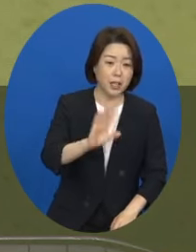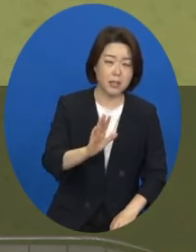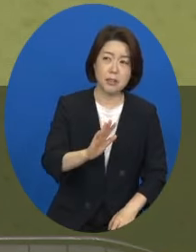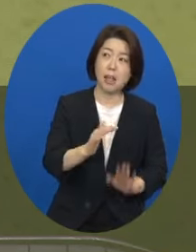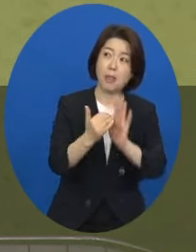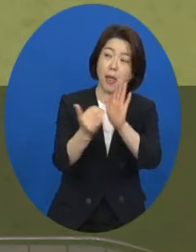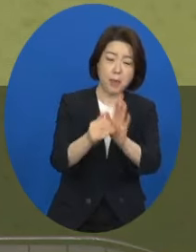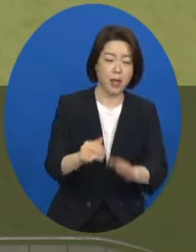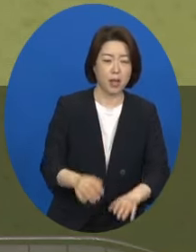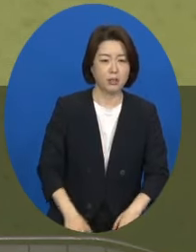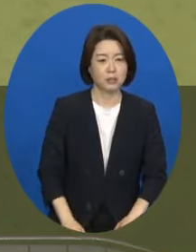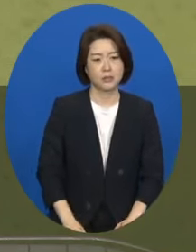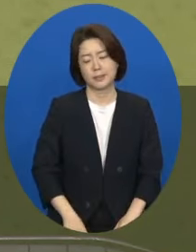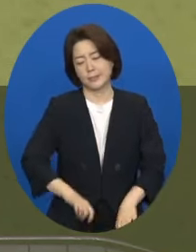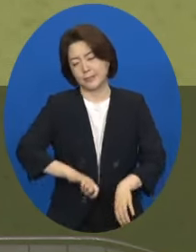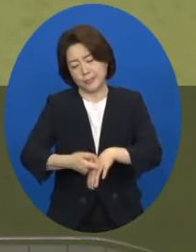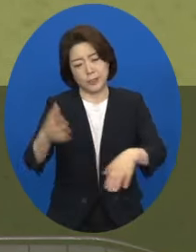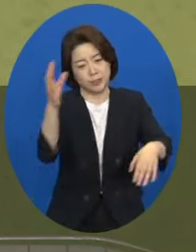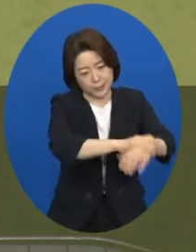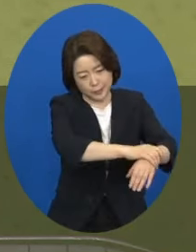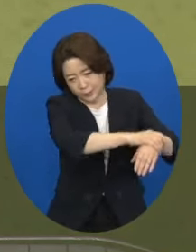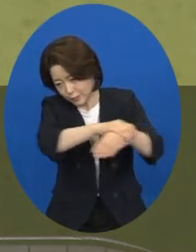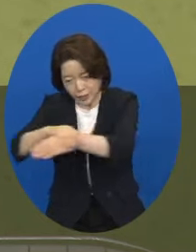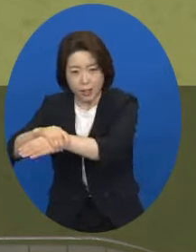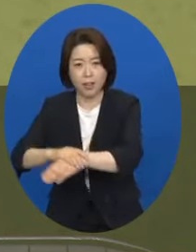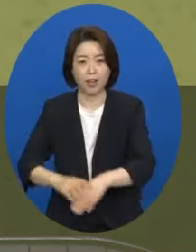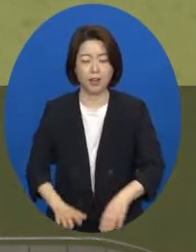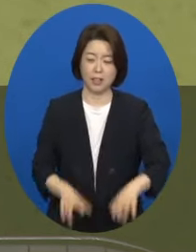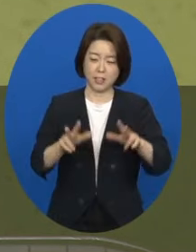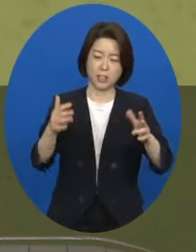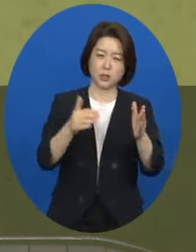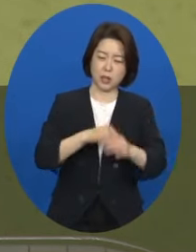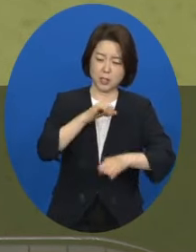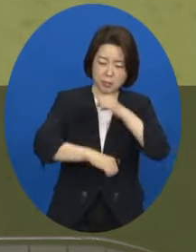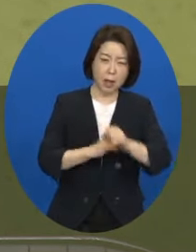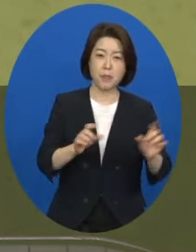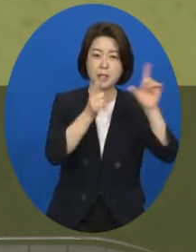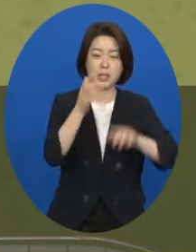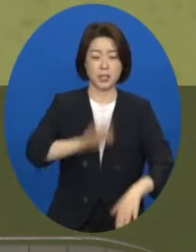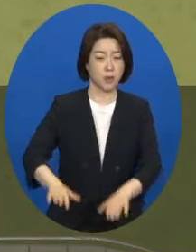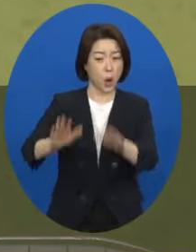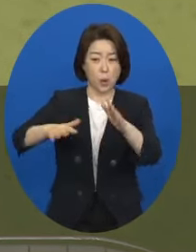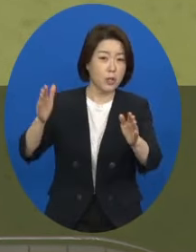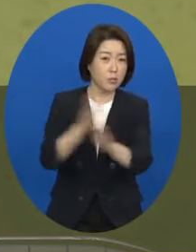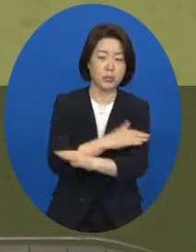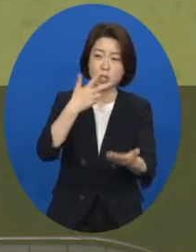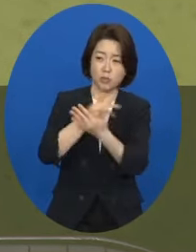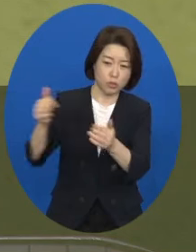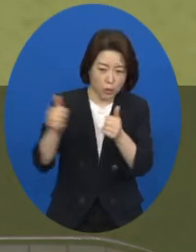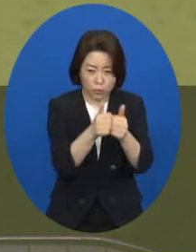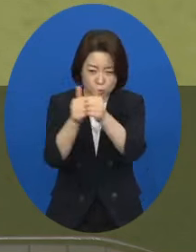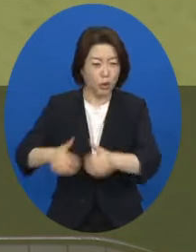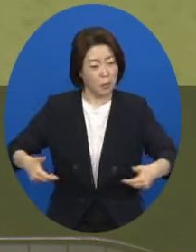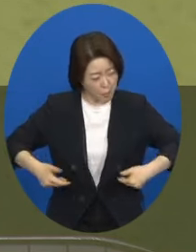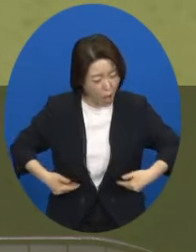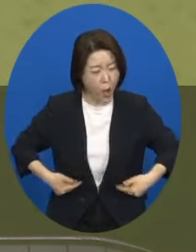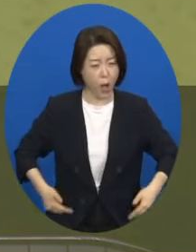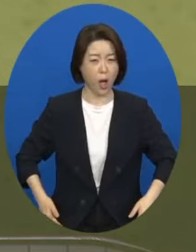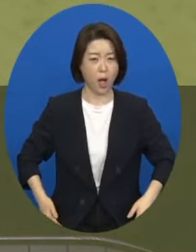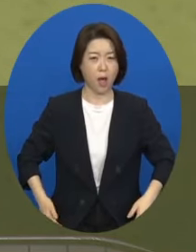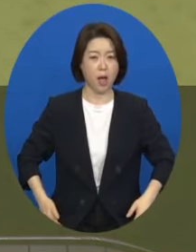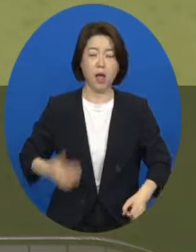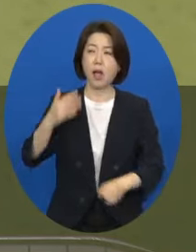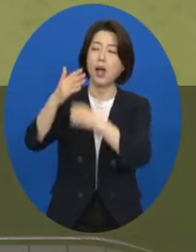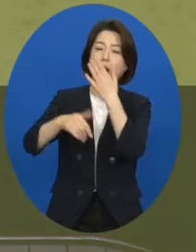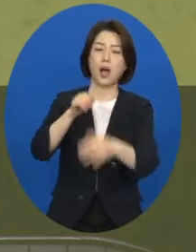손을 잡아서 끌어. 지금까지 너 마음대로 살았지만 오늘부터는 이제 주님과 동행해야 되지 않겠냐.